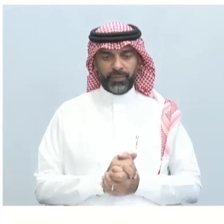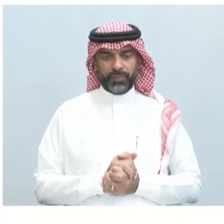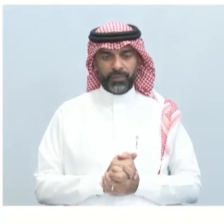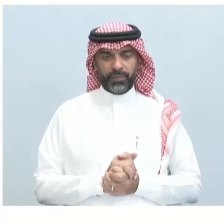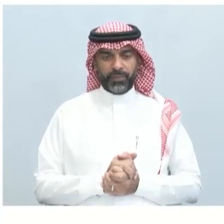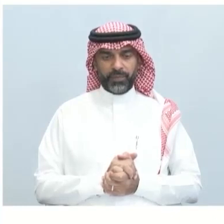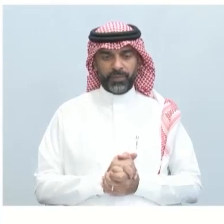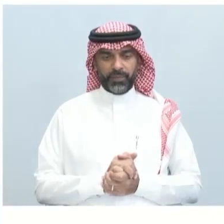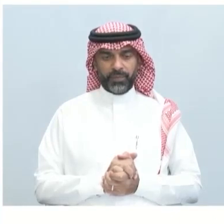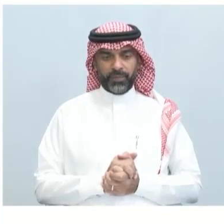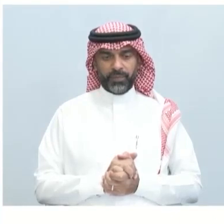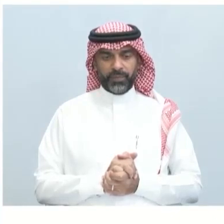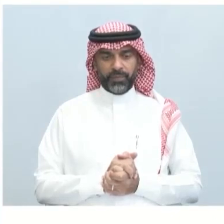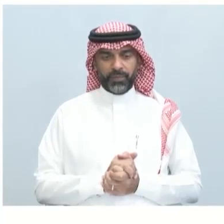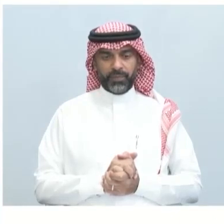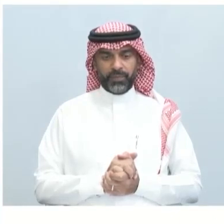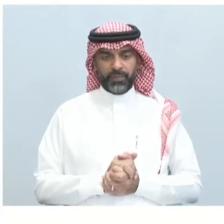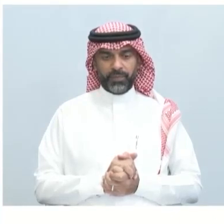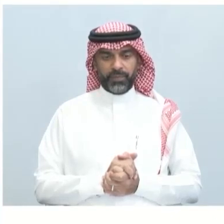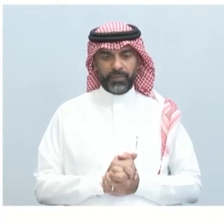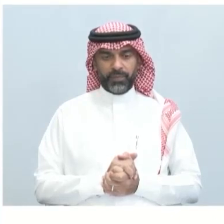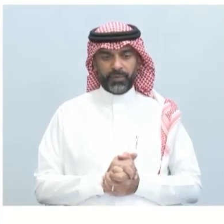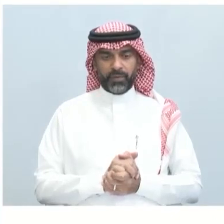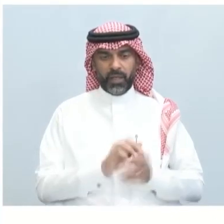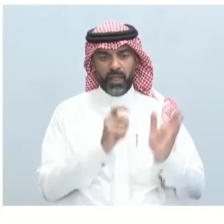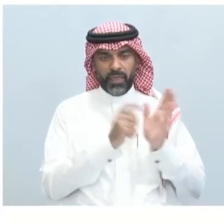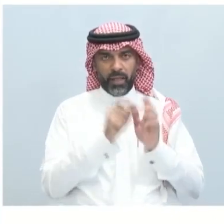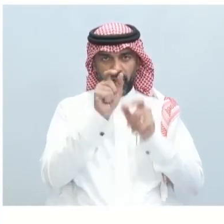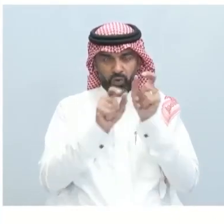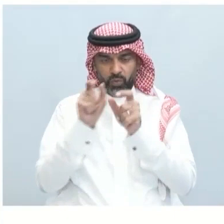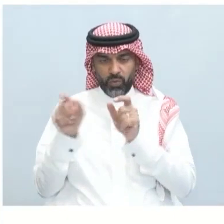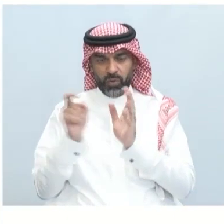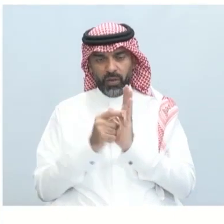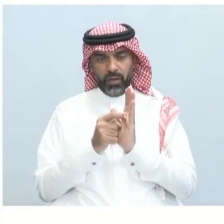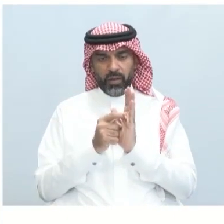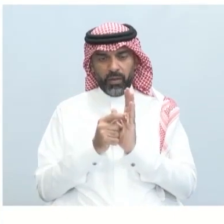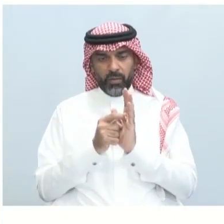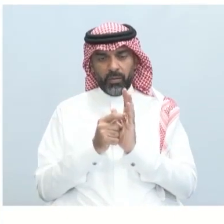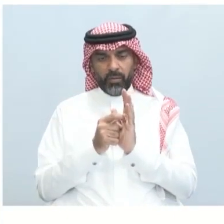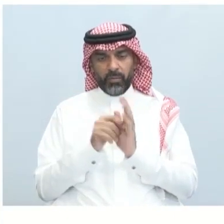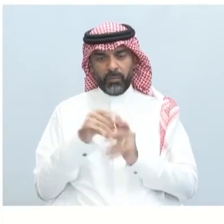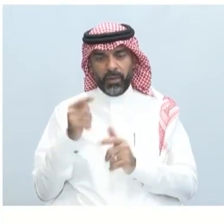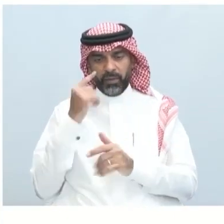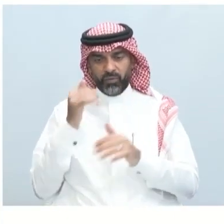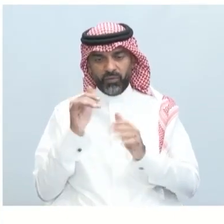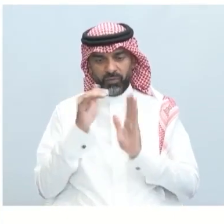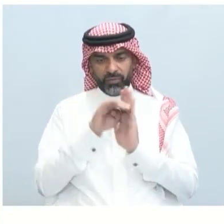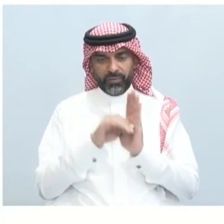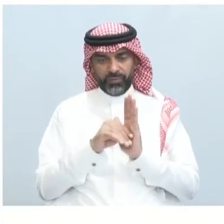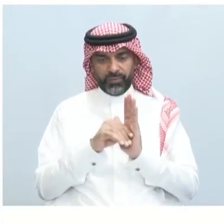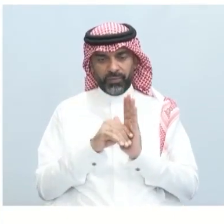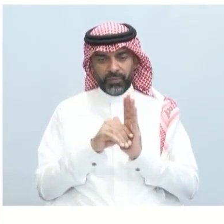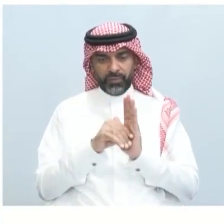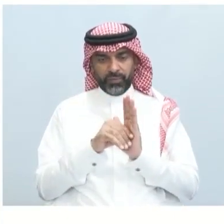إذن لإضافة جهات الاتصال نقوم بالضغط على Audience، بعد ذلك All Content، بعد